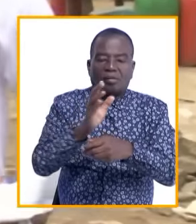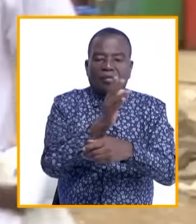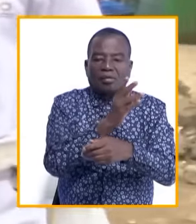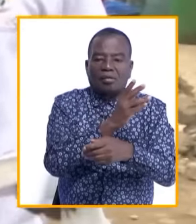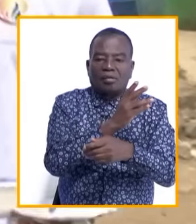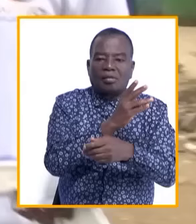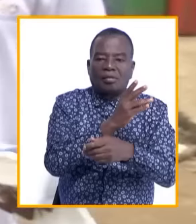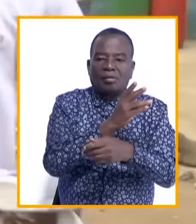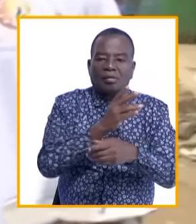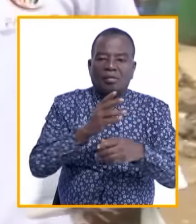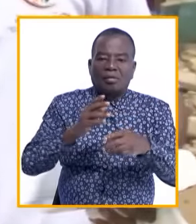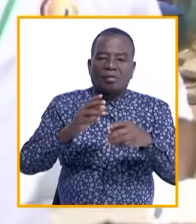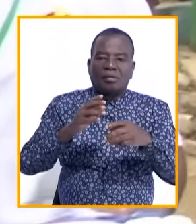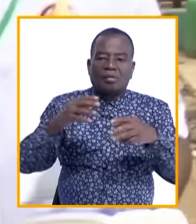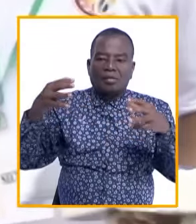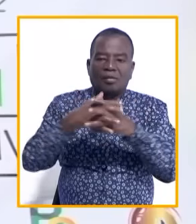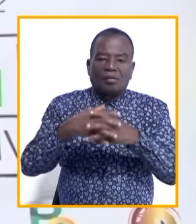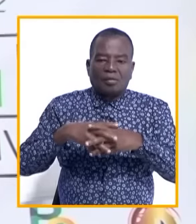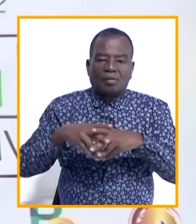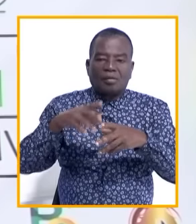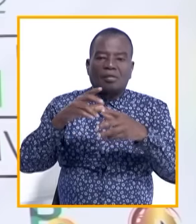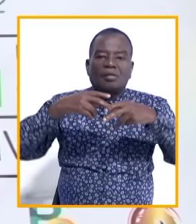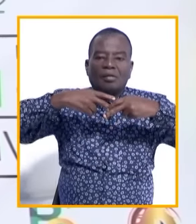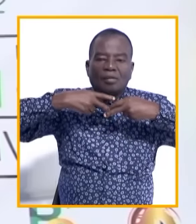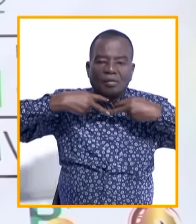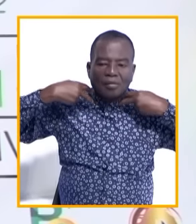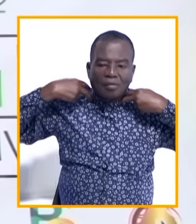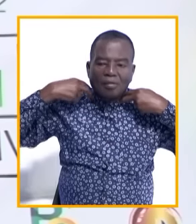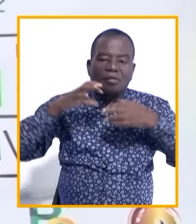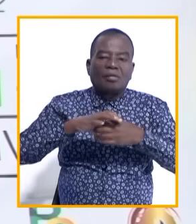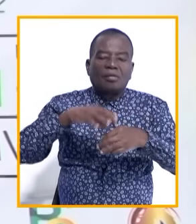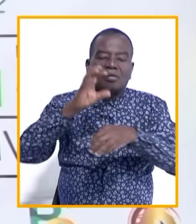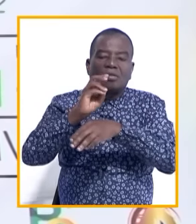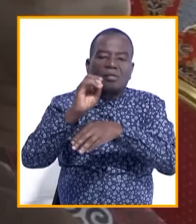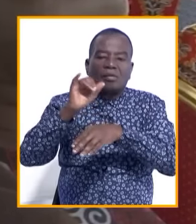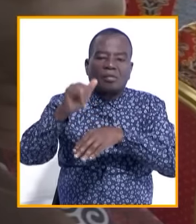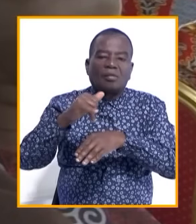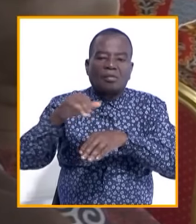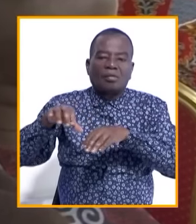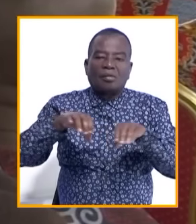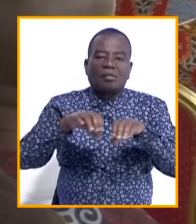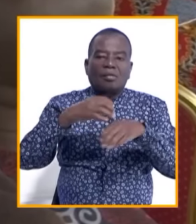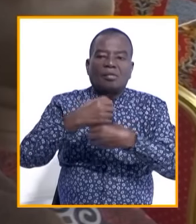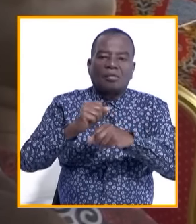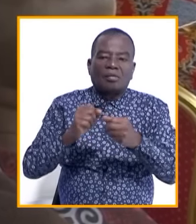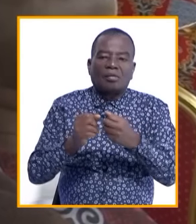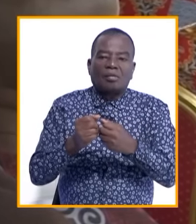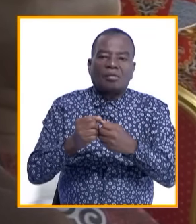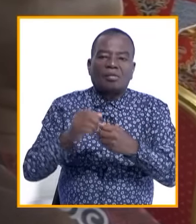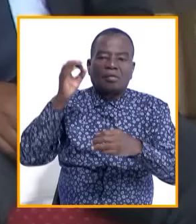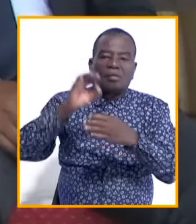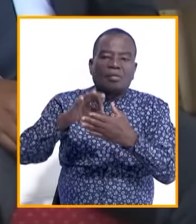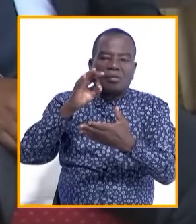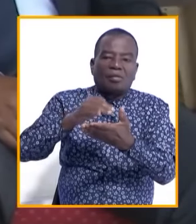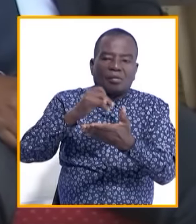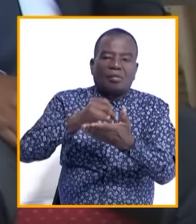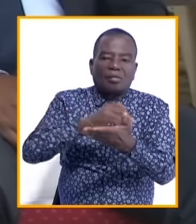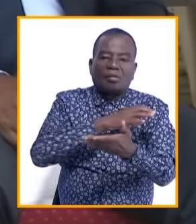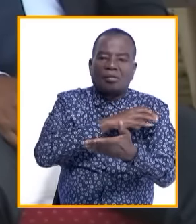sa contribution à la restauration du couvert forestier, l'Union des pasteurs de Cocody, UPCO, initie une opération de planting